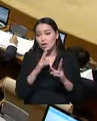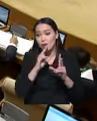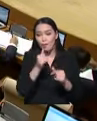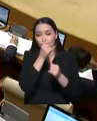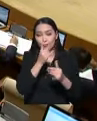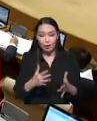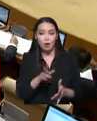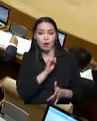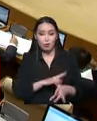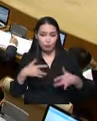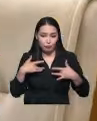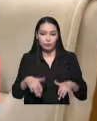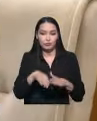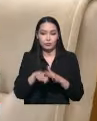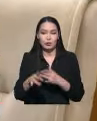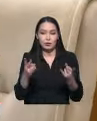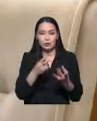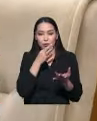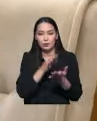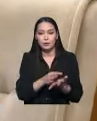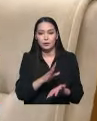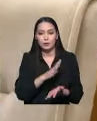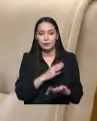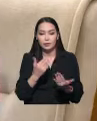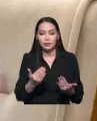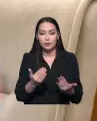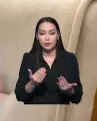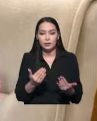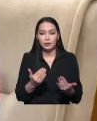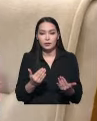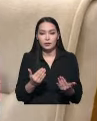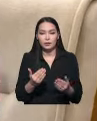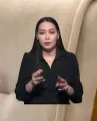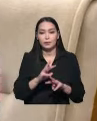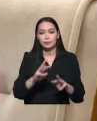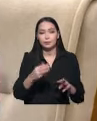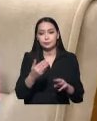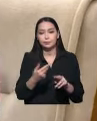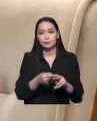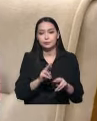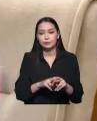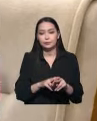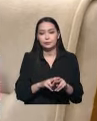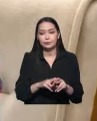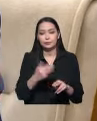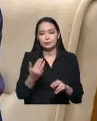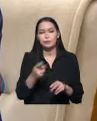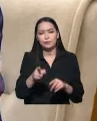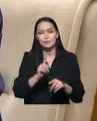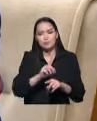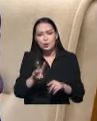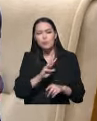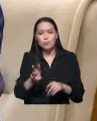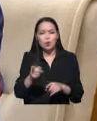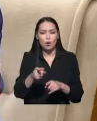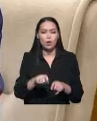орныңды босат, деп аяқтады. Бүгін министр өзі айтып кетті, жылдың аяғына дейін 1 миллион шина шығарамыз. Мысалы, мен айтар